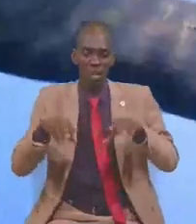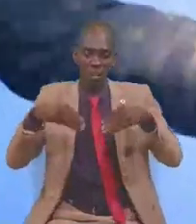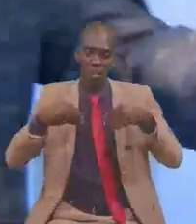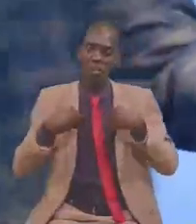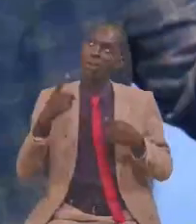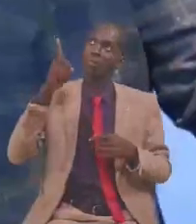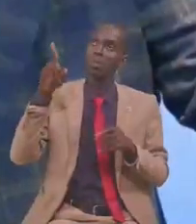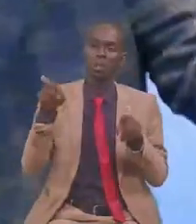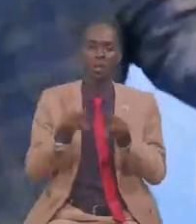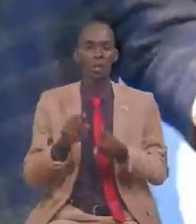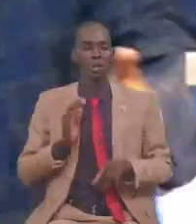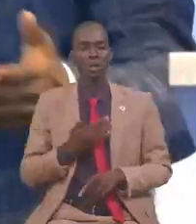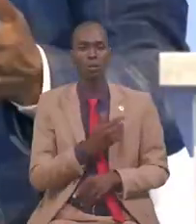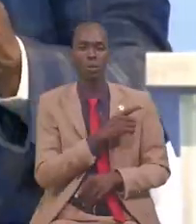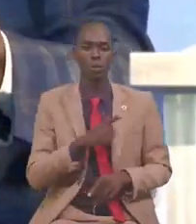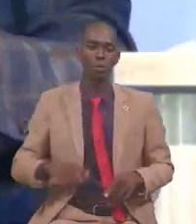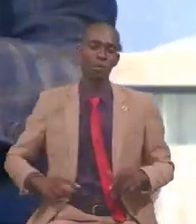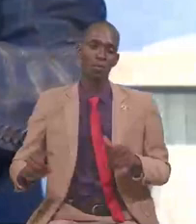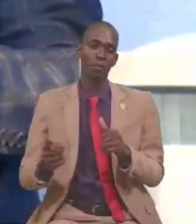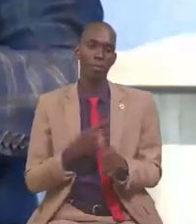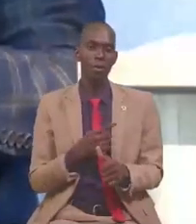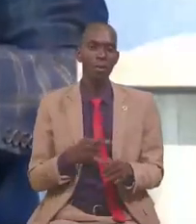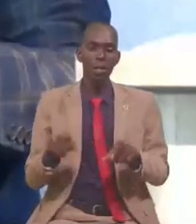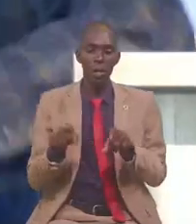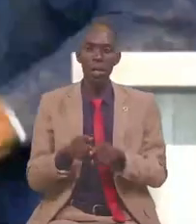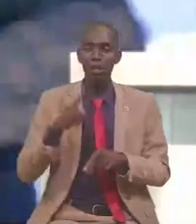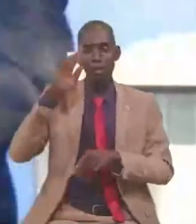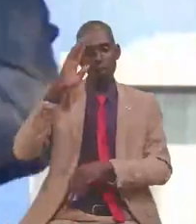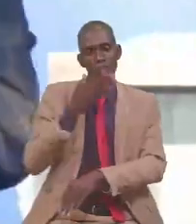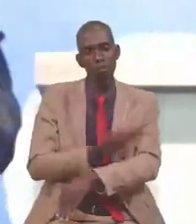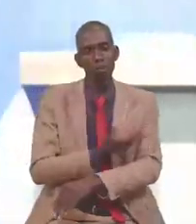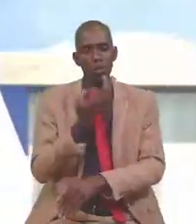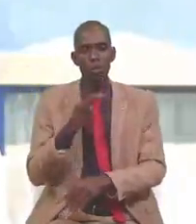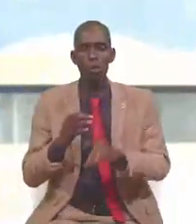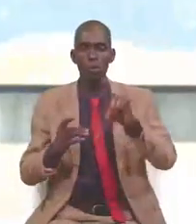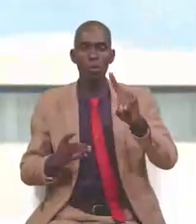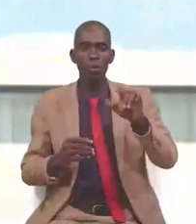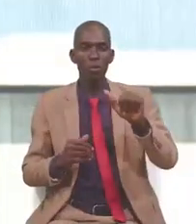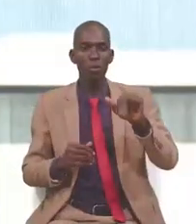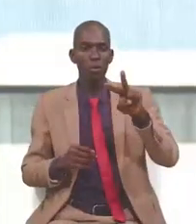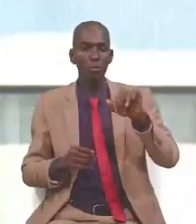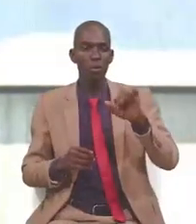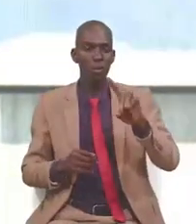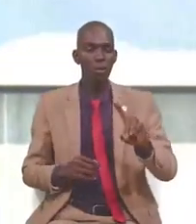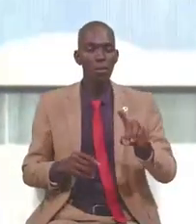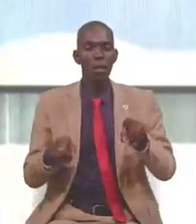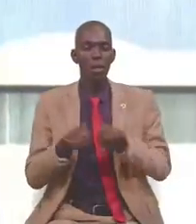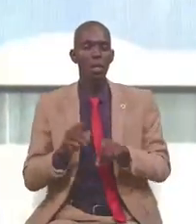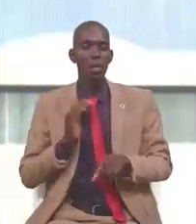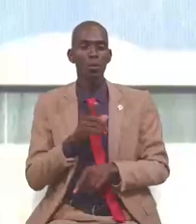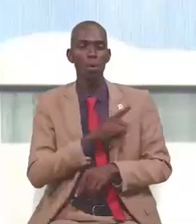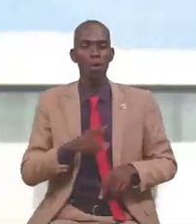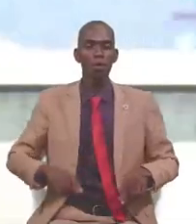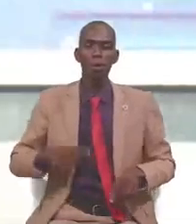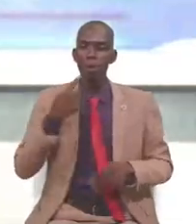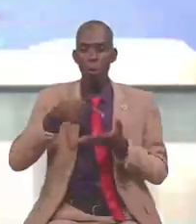notre Seigneur, en tant que fils de David, en tant que sauveur, en tant que celui-là qui a payé pour tous les